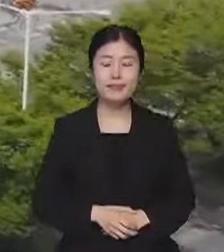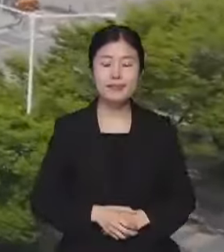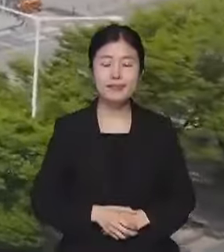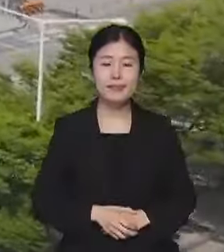신민지